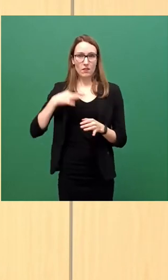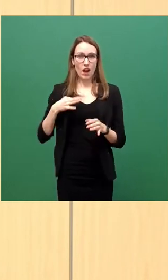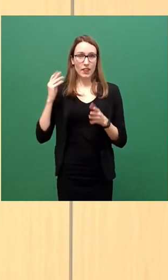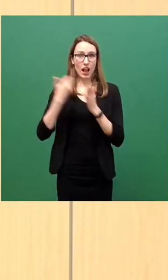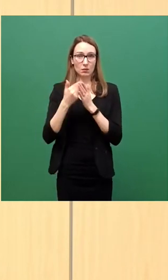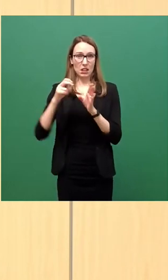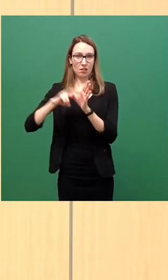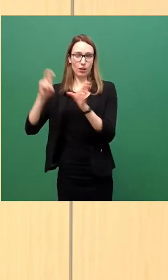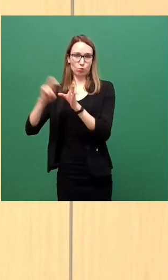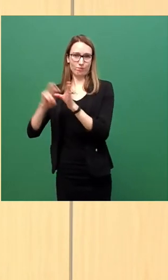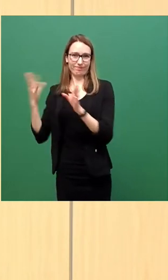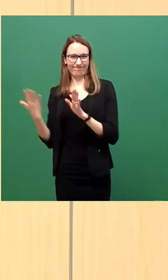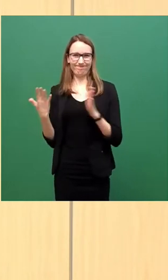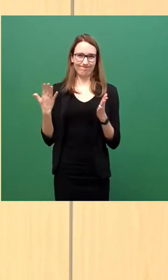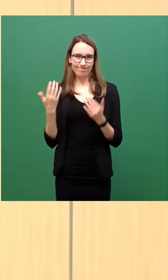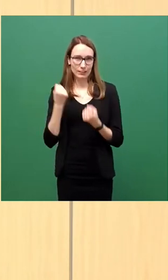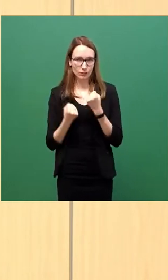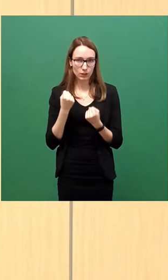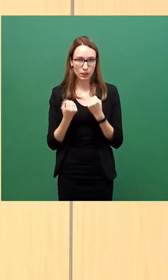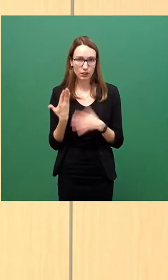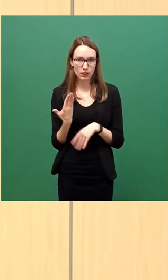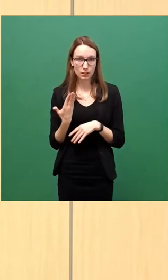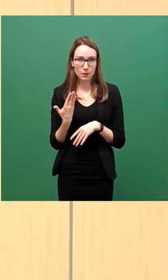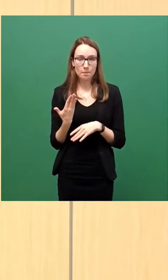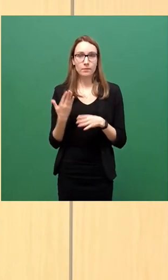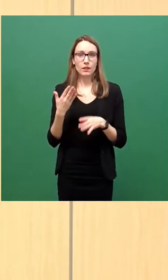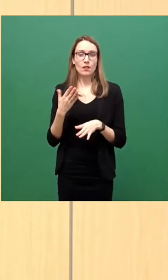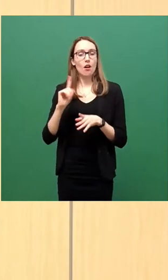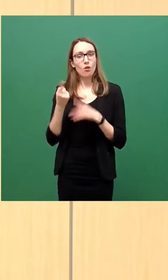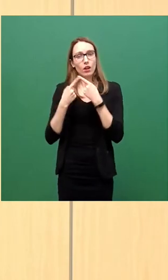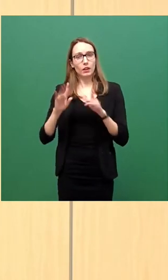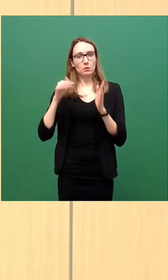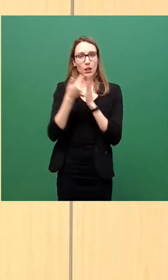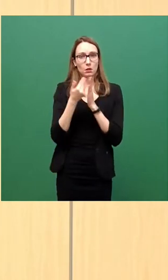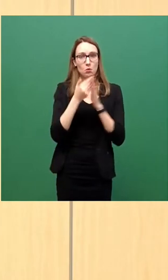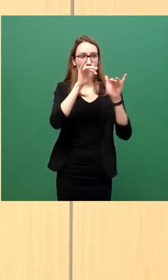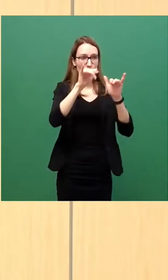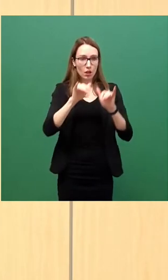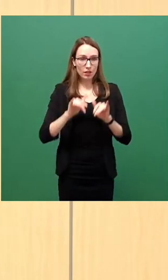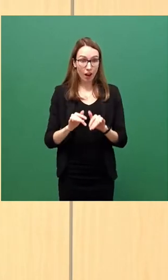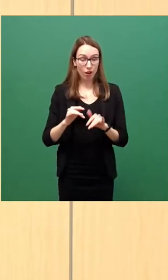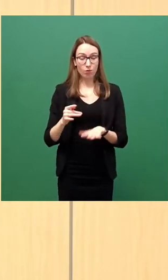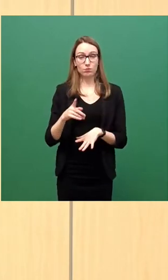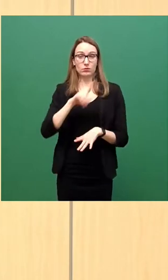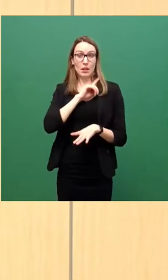Das Thema Strategie DVB, die gibt es selbstverständlich. Ob uns die jetzt gefällt oder mir persönlich oder nicht, sei dahingestellt, aber die DVB hat eine